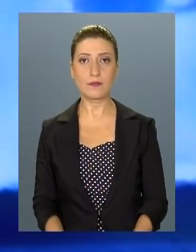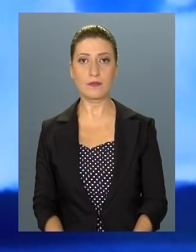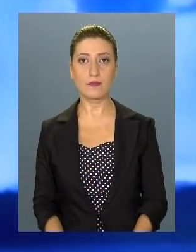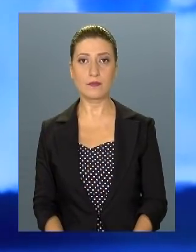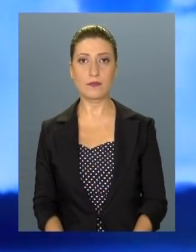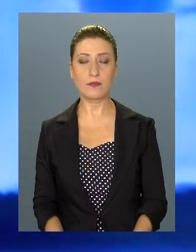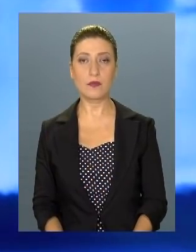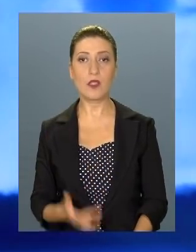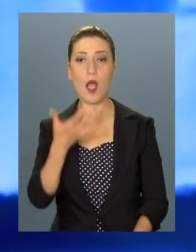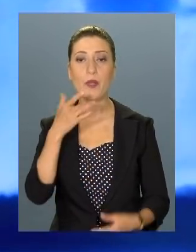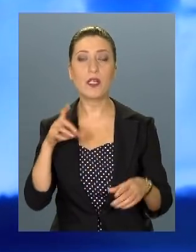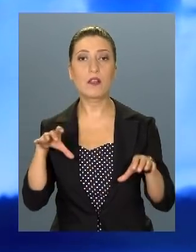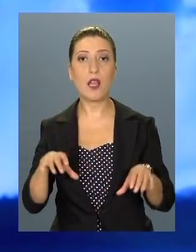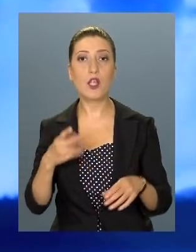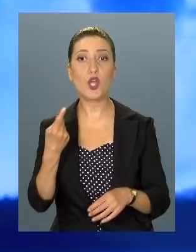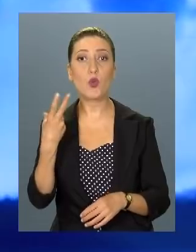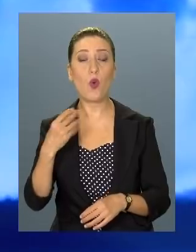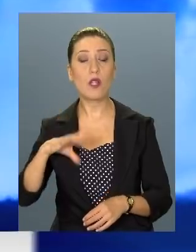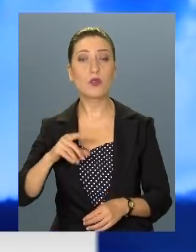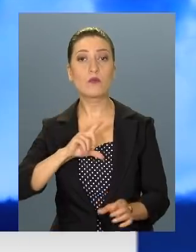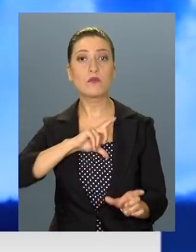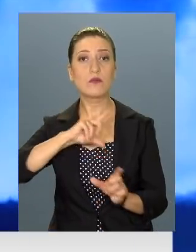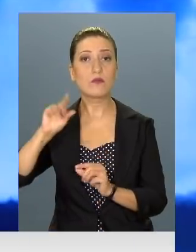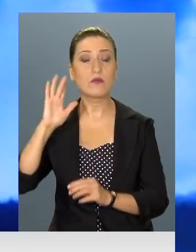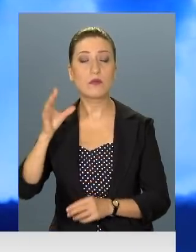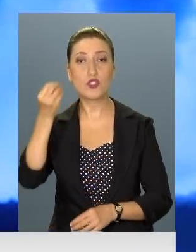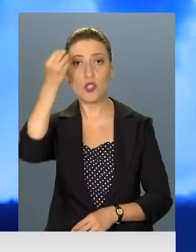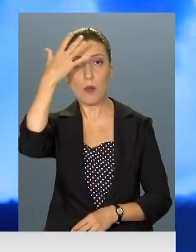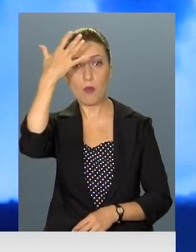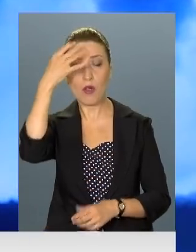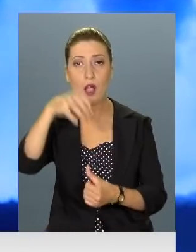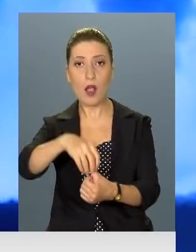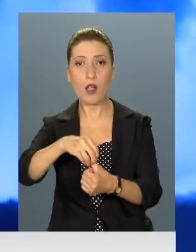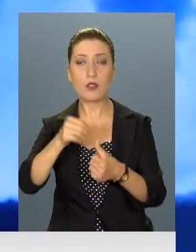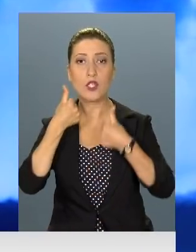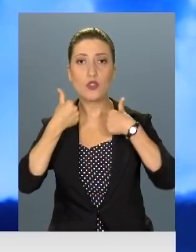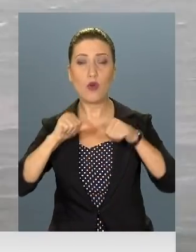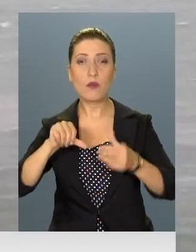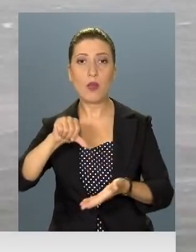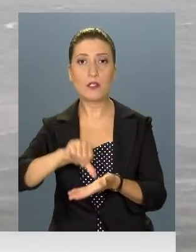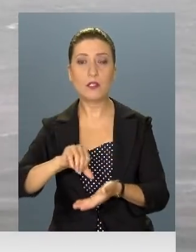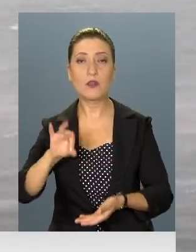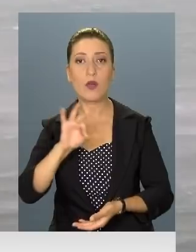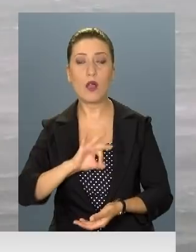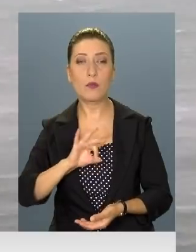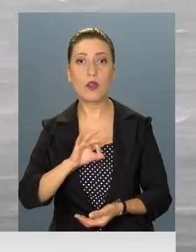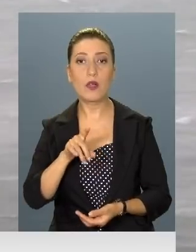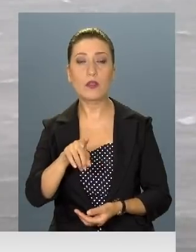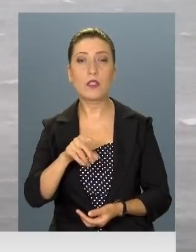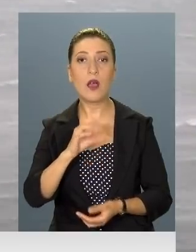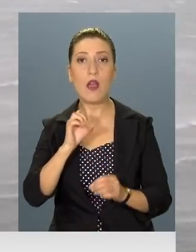Իդեպ Թրամփը 2 օրից մեկնելու է Ճապոնիա մասնակցելու G20-ի գագաթնաժողովին, իսկ այդ երկրի հարավային